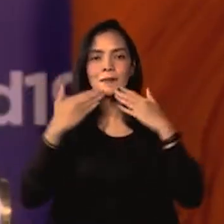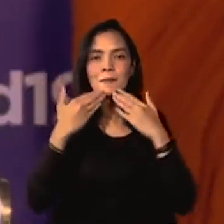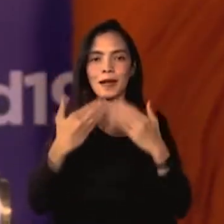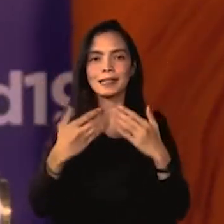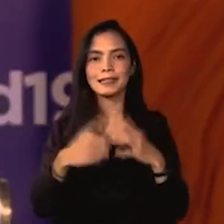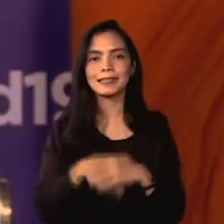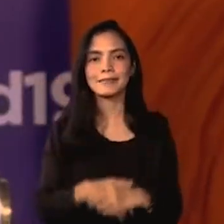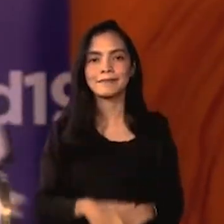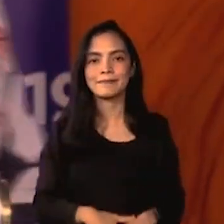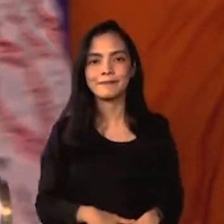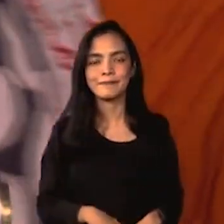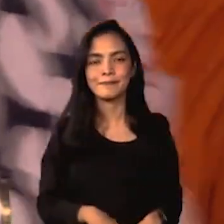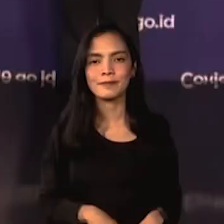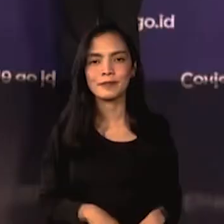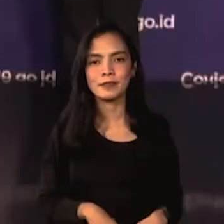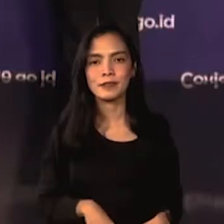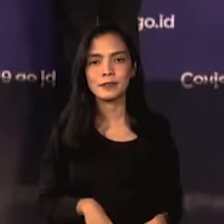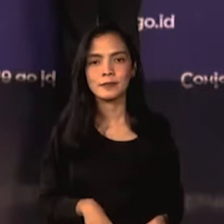kasih.